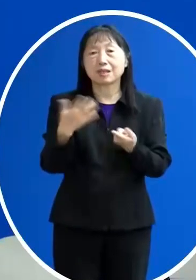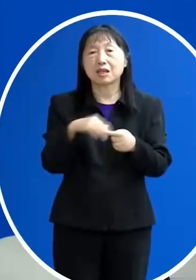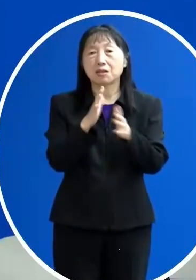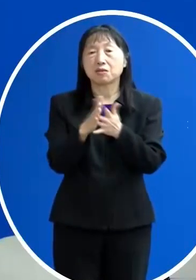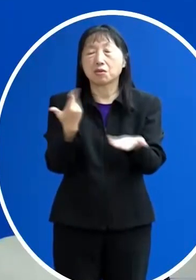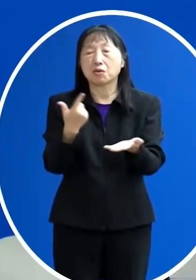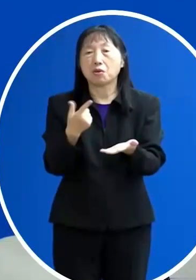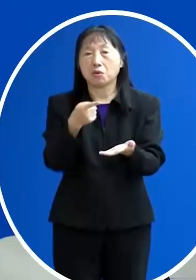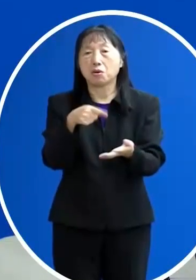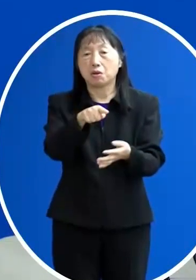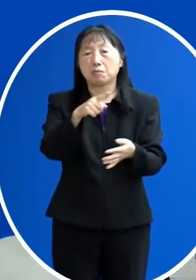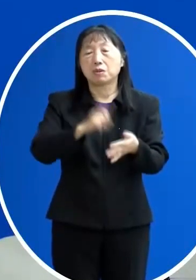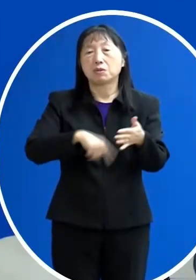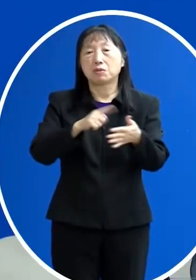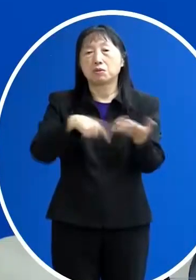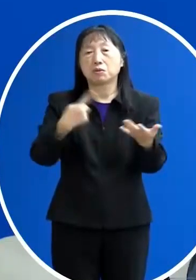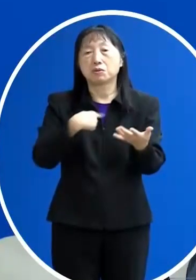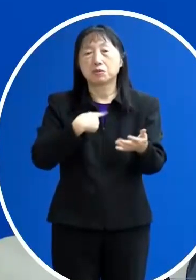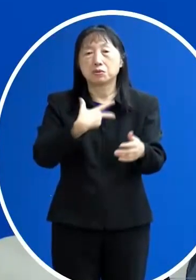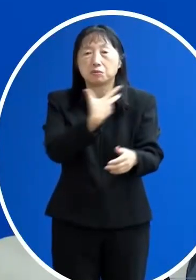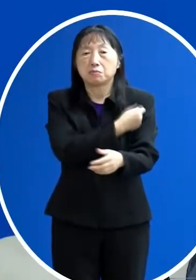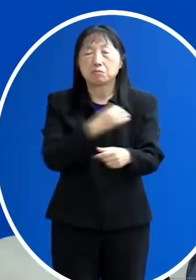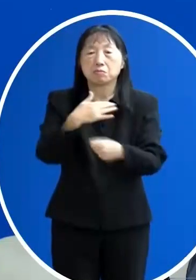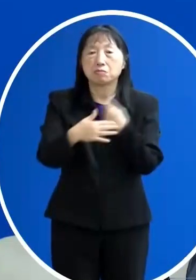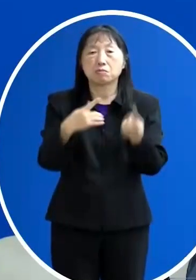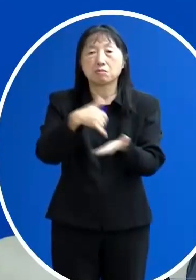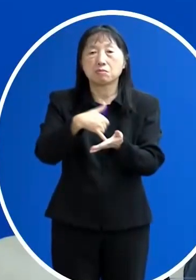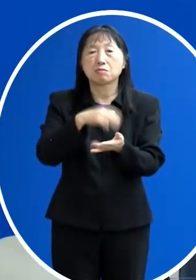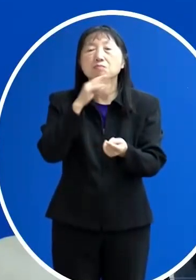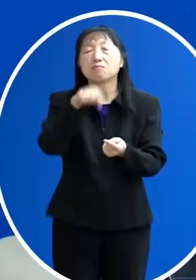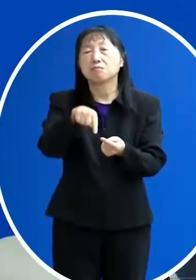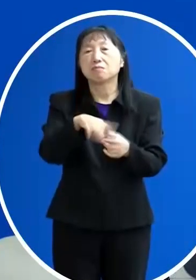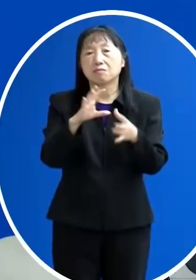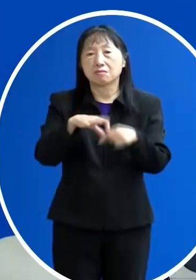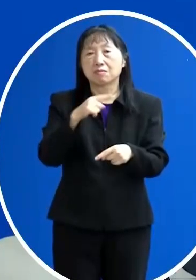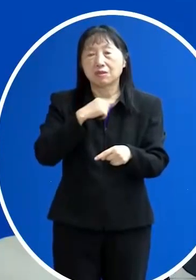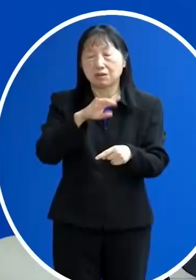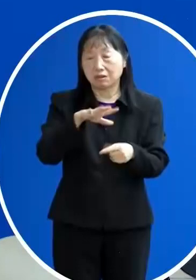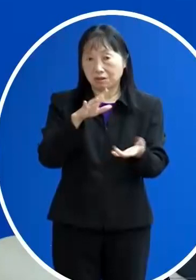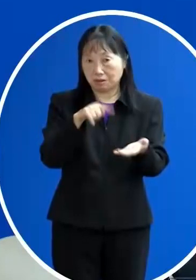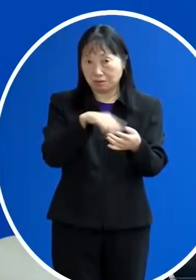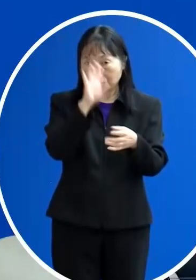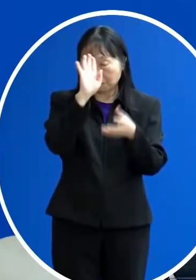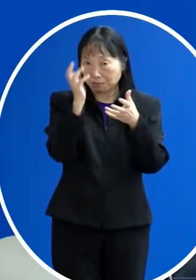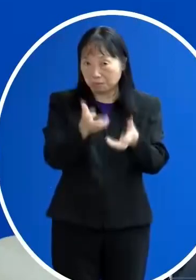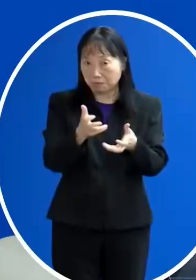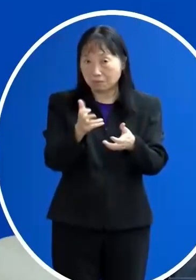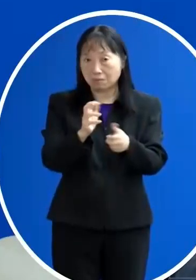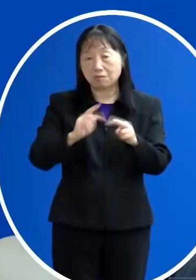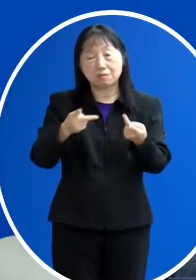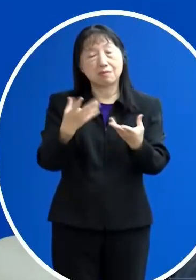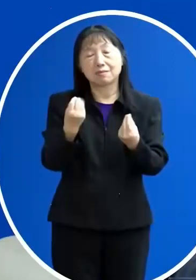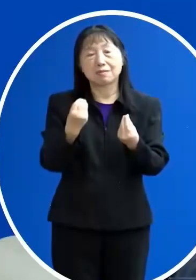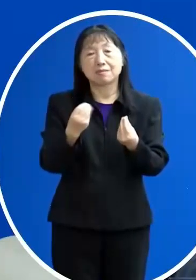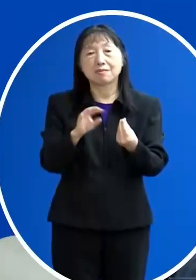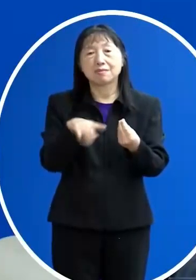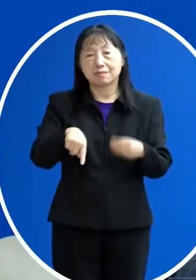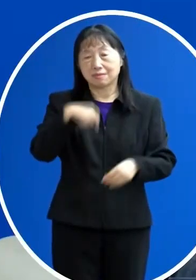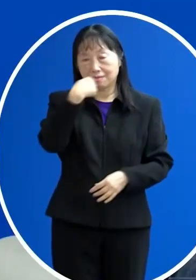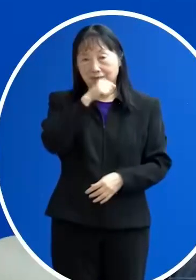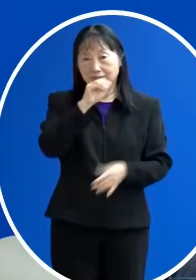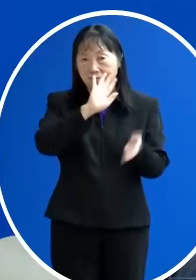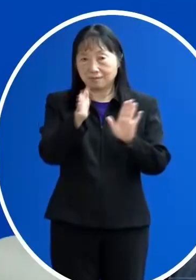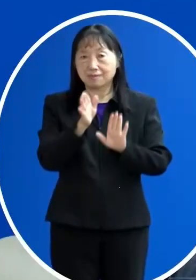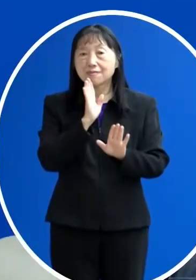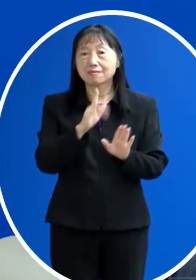一个优势，不过看起来并没有在这个毒性或者是致重症的情形有改变。那在本土的部分仍